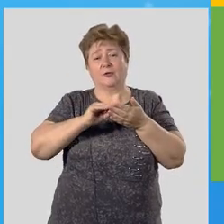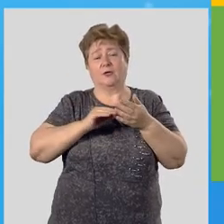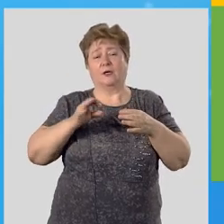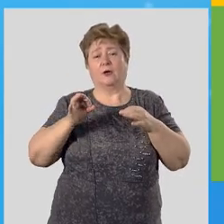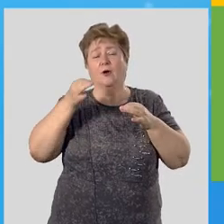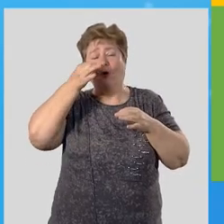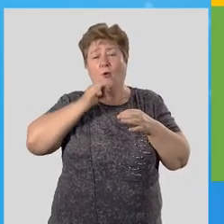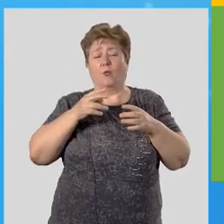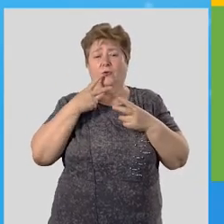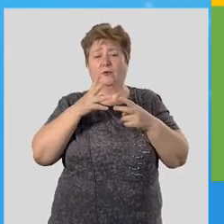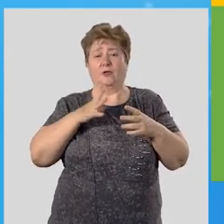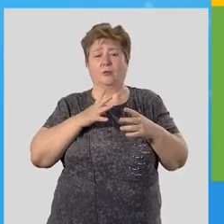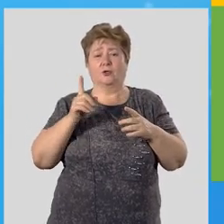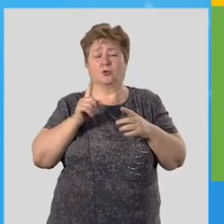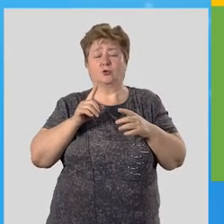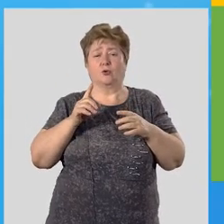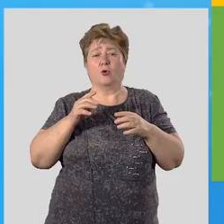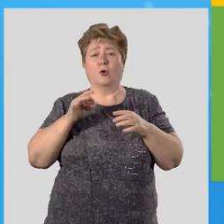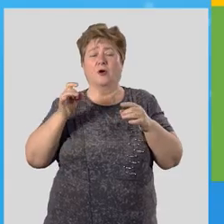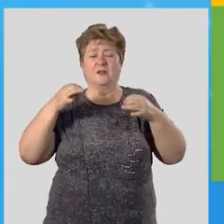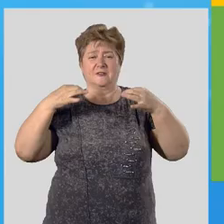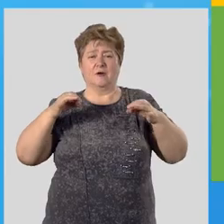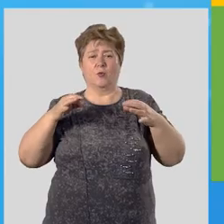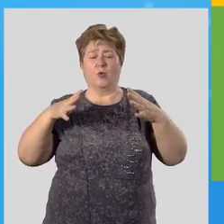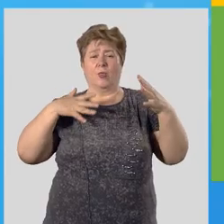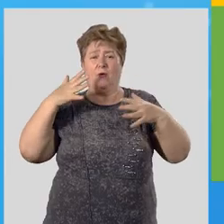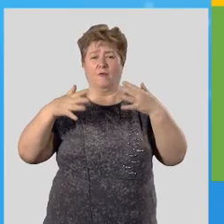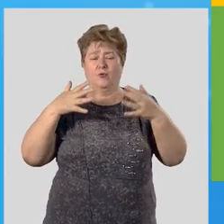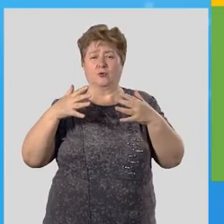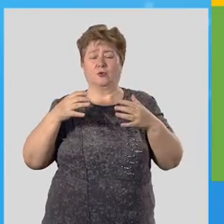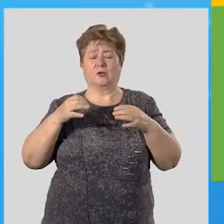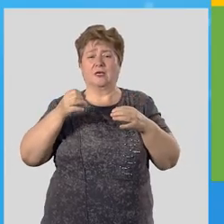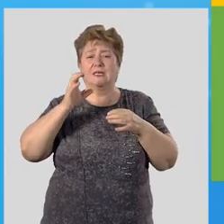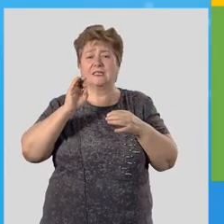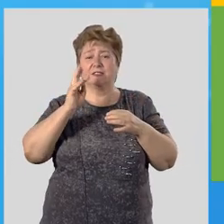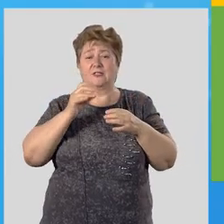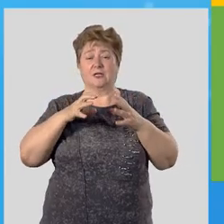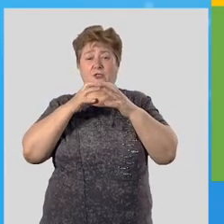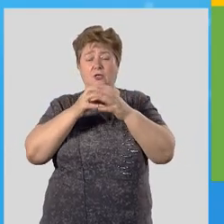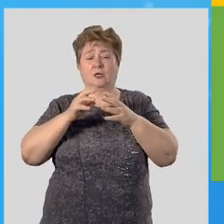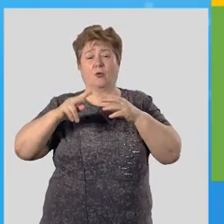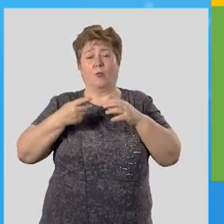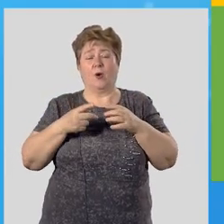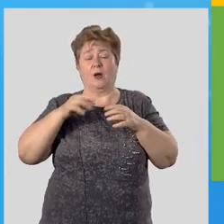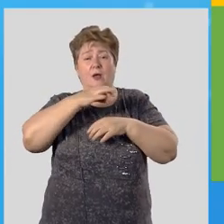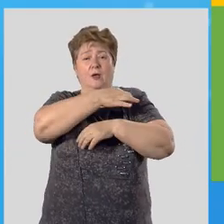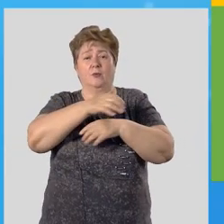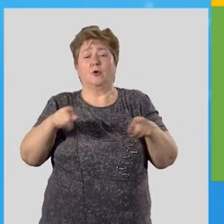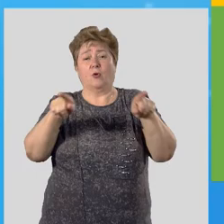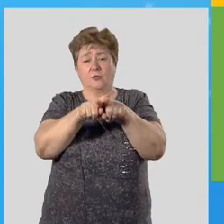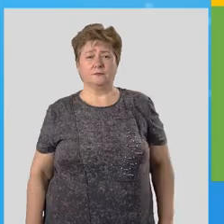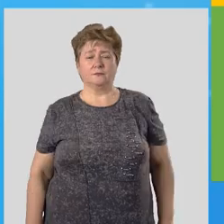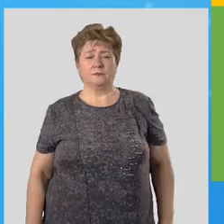Теперь было видно, что в разреженном воздухе свинцовый шарик и перо упали